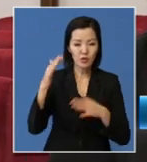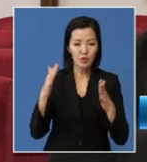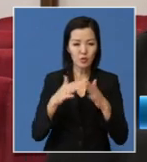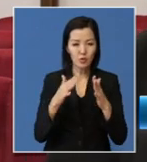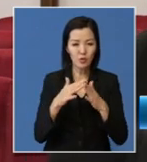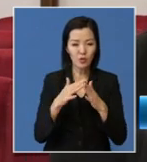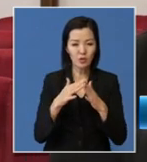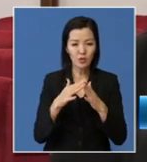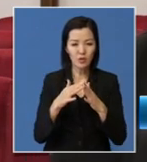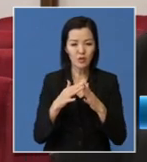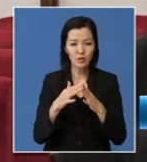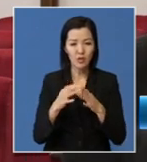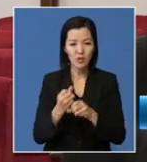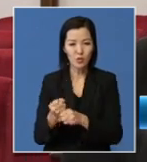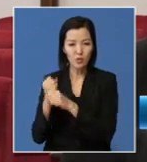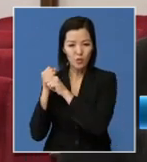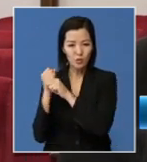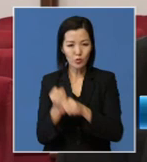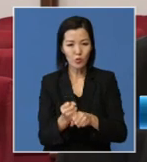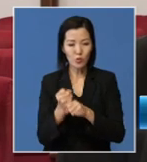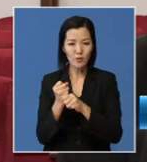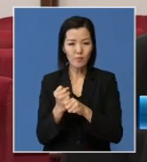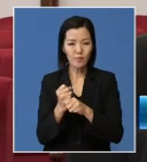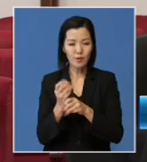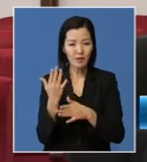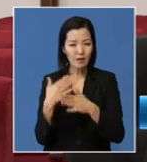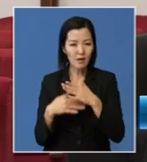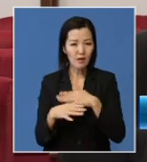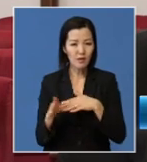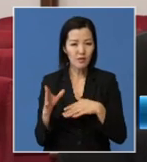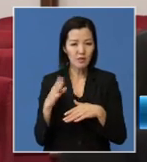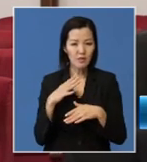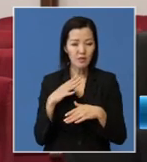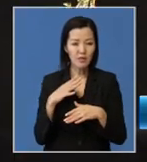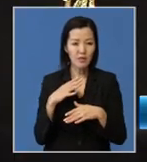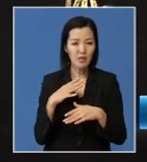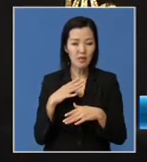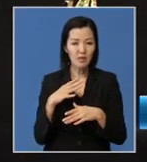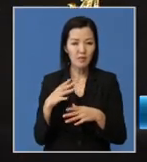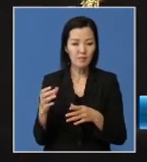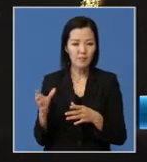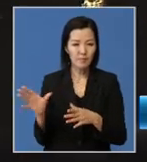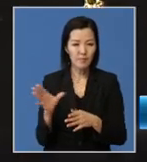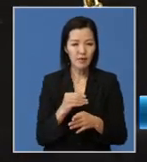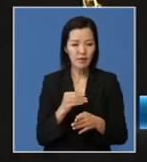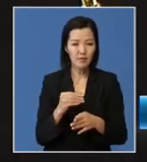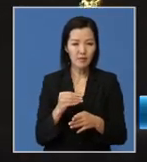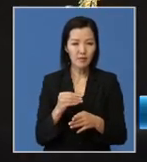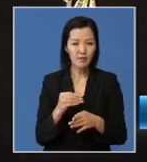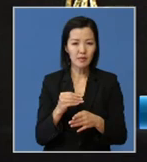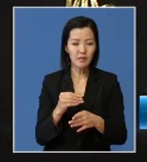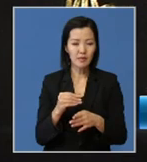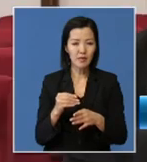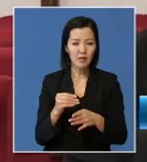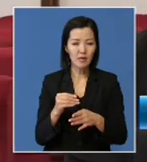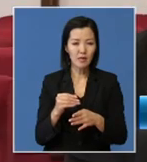несіне дубинкамен бізді әдізге тығылдық. Дубинкамен ұрып-ұрып соғып. Шетімізден сүйреп әкеткен кезде үстіге қарай өмеледік.